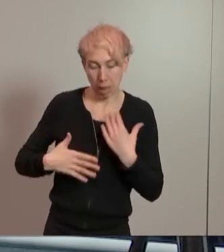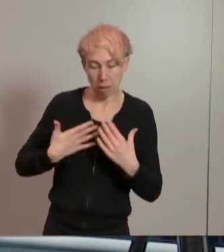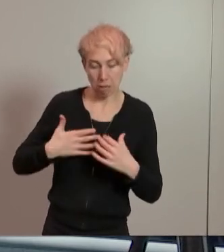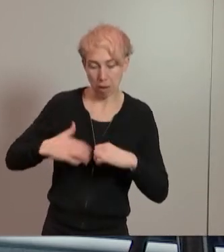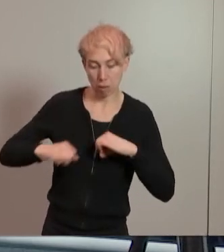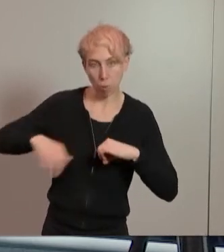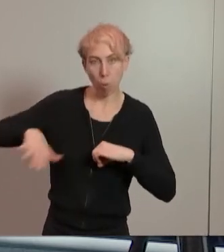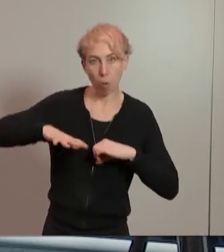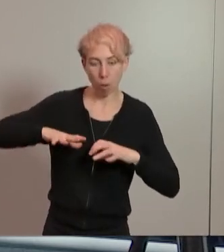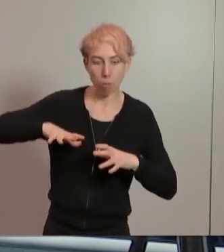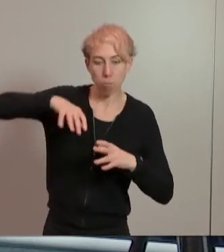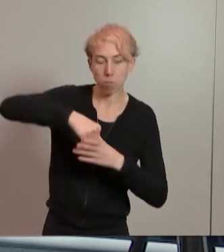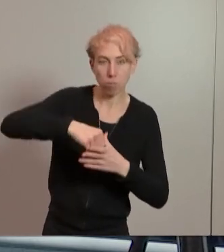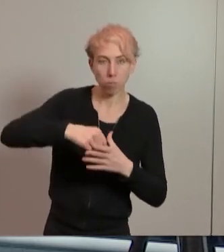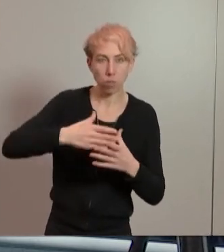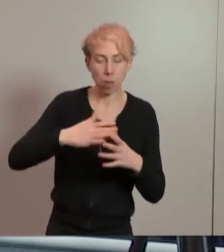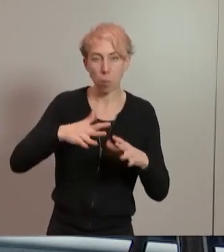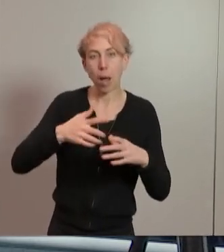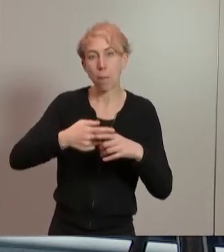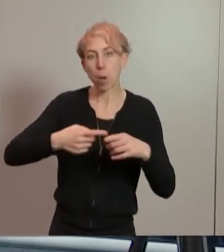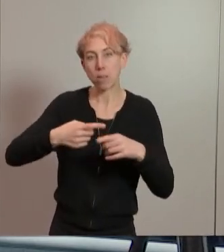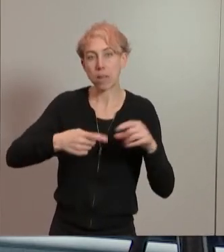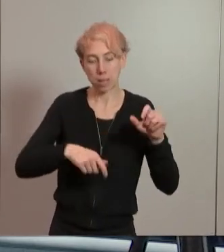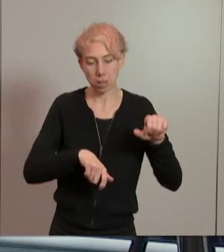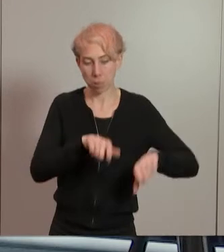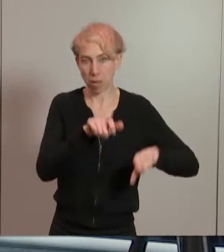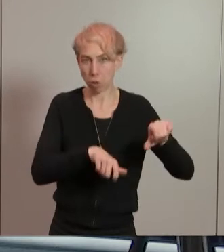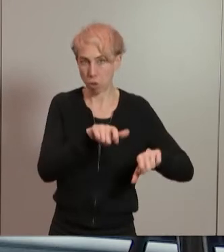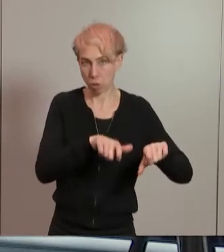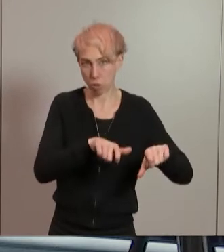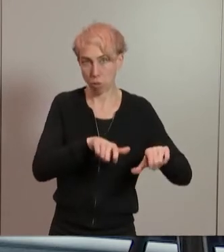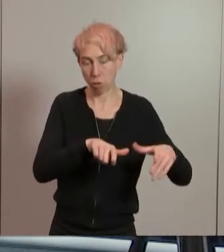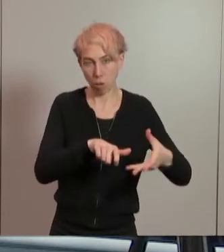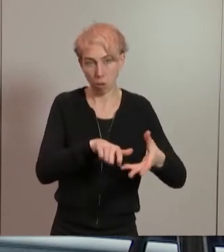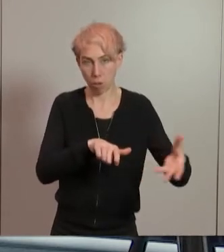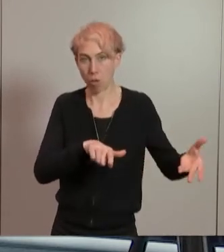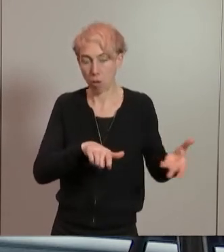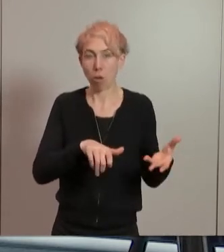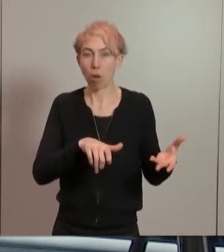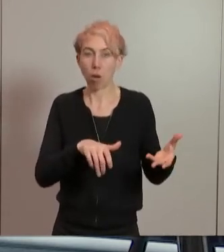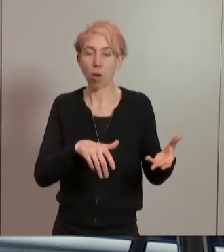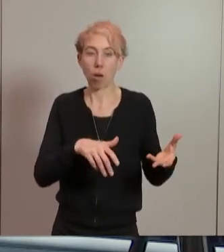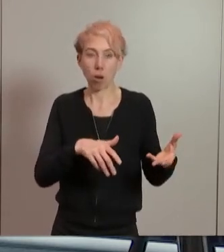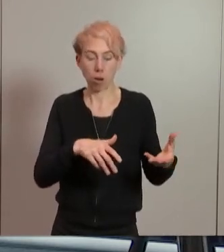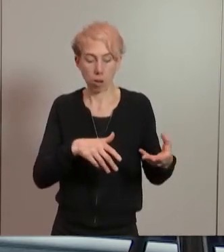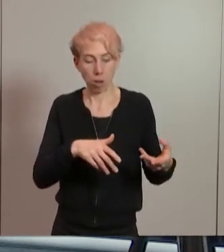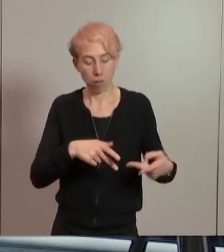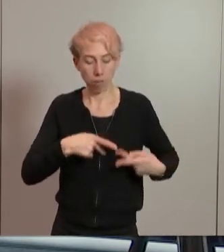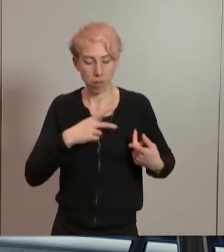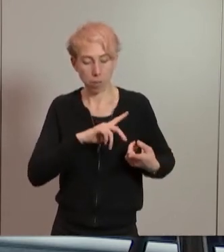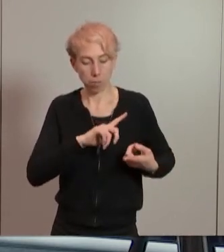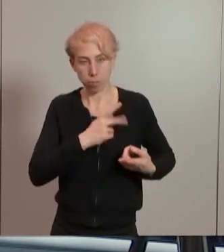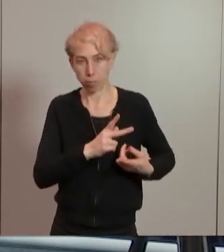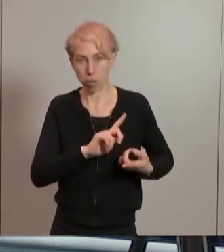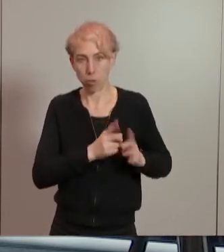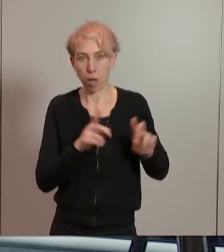s'étaient impliqués, il y avait eu grosso modo la moitié des personnes concernées qui avaient pu être, dont la vie avait pu être normalisée entre